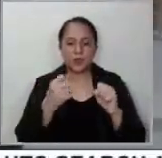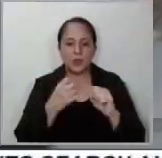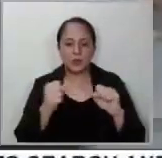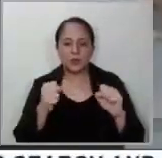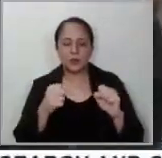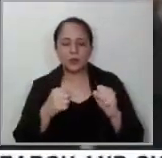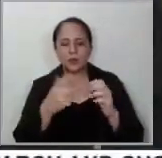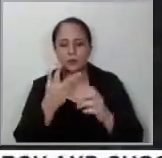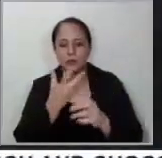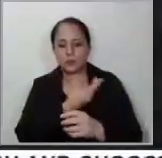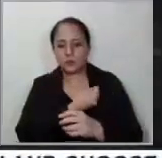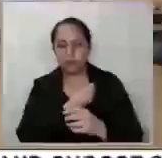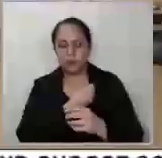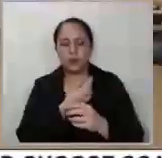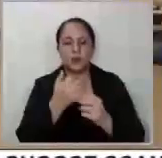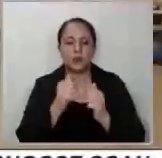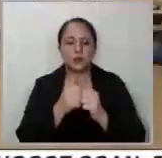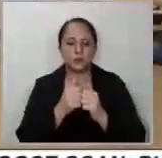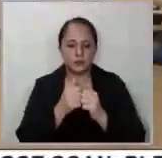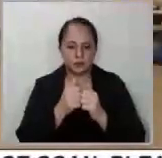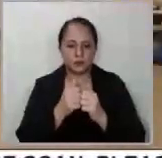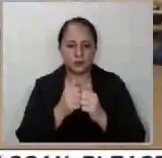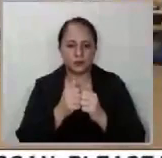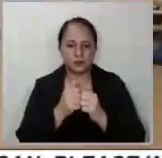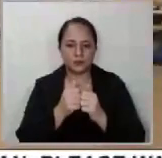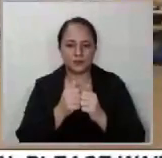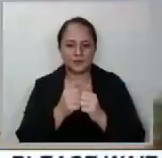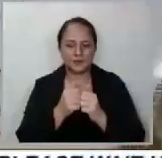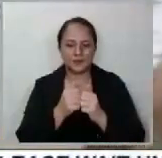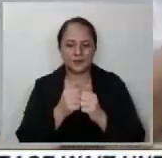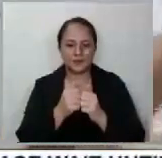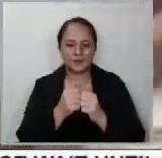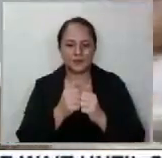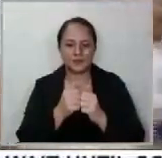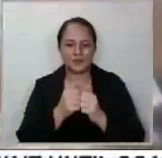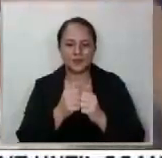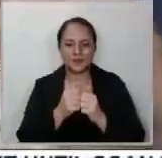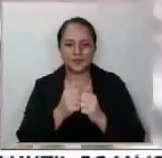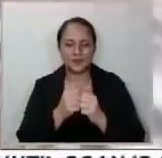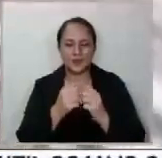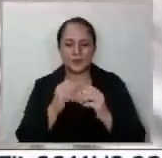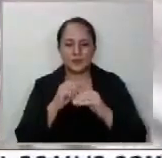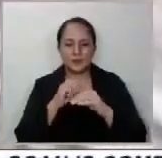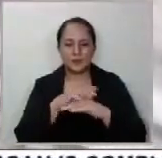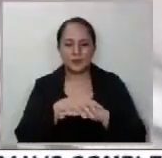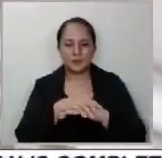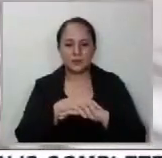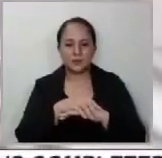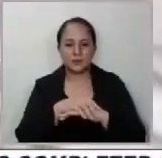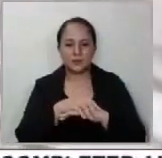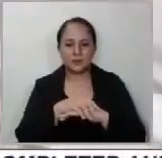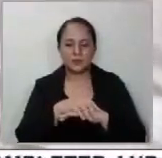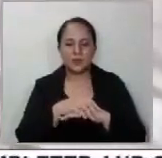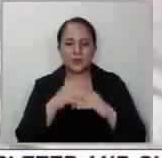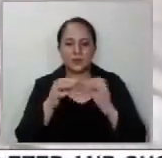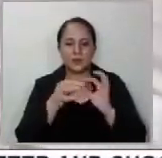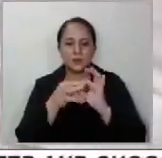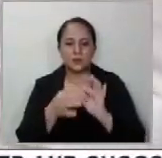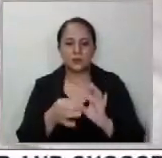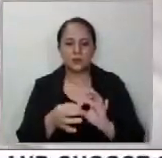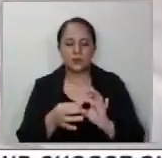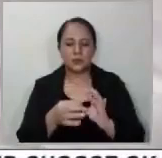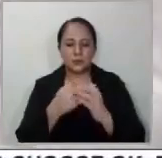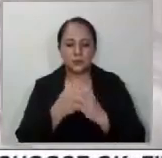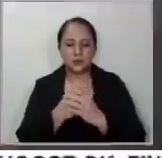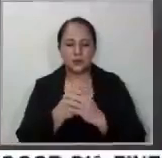kontra COVID-19, hindi nito lubusang napipigilan ang transmisyon o pagkalat ng virus. Kaugnay nito, mas pinalawig pa